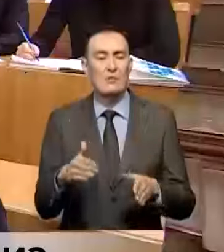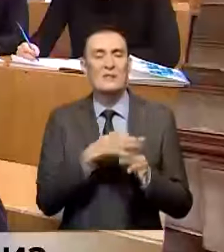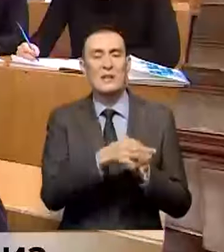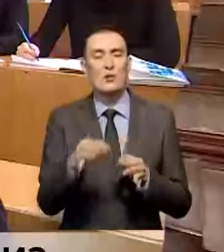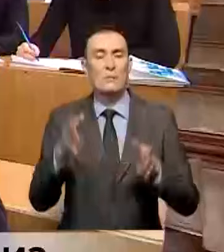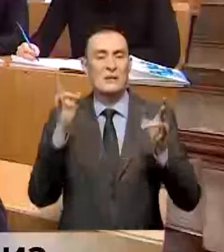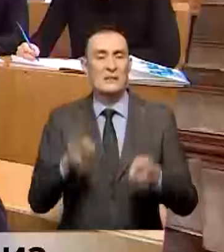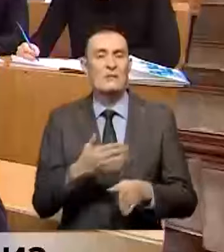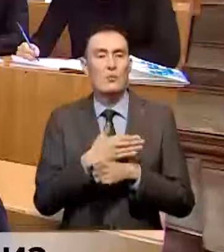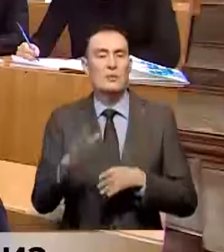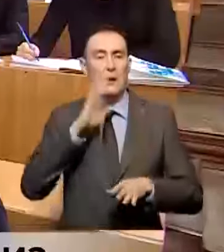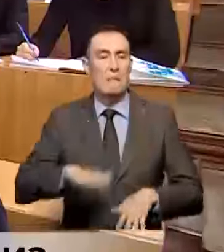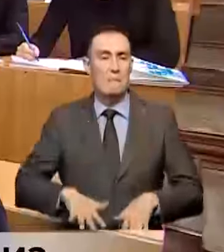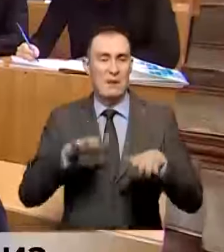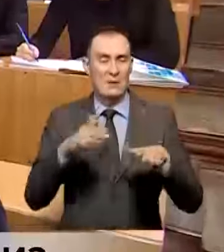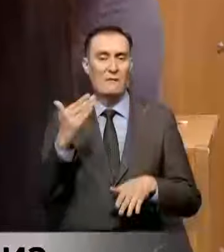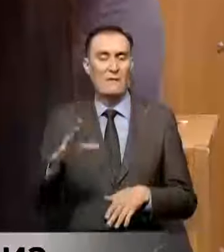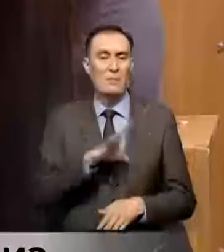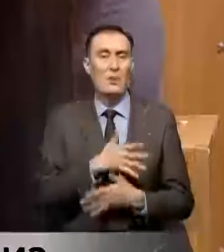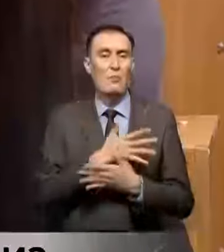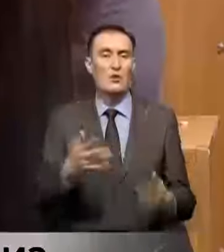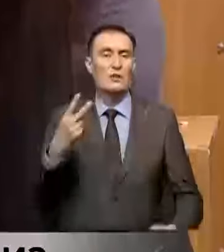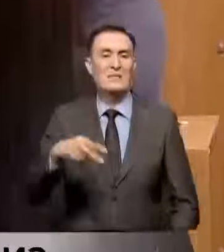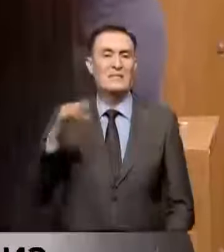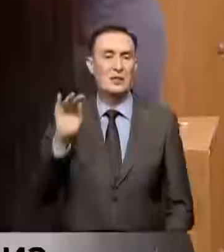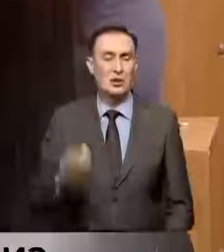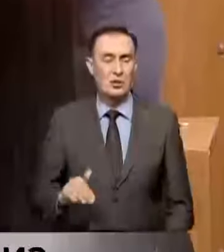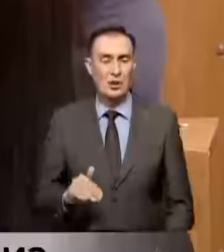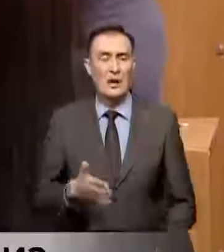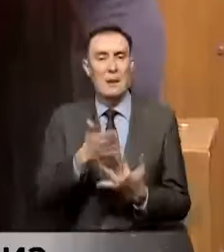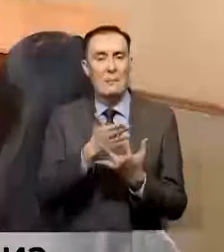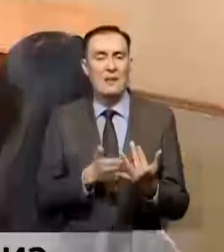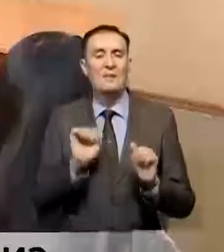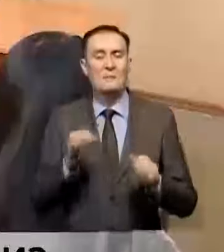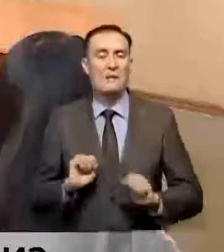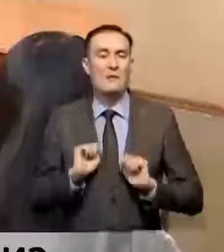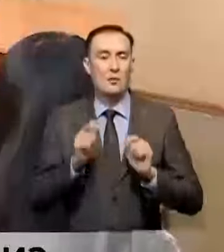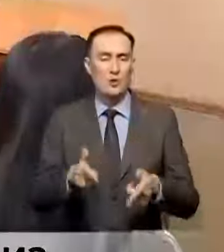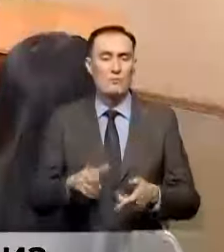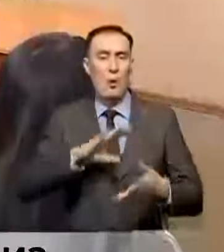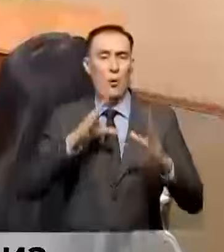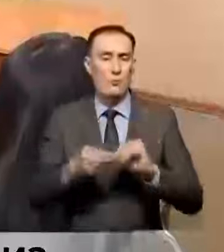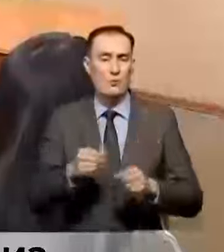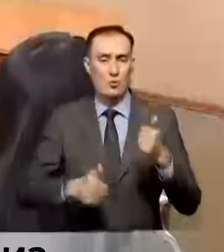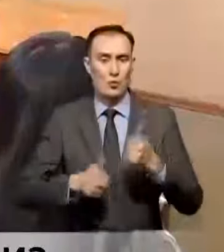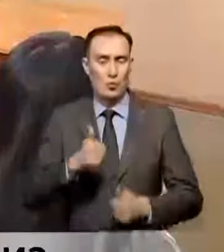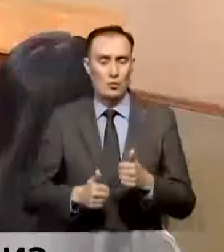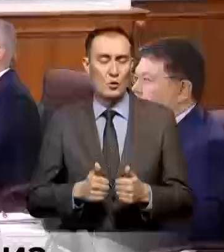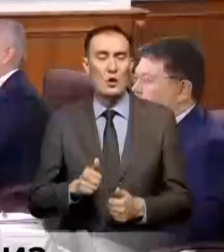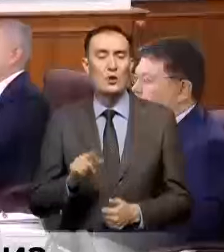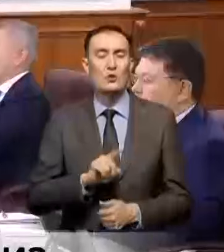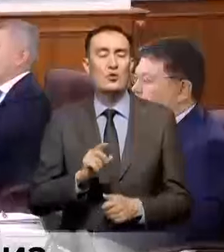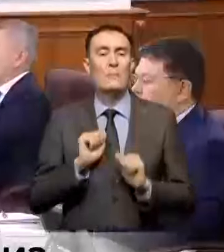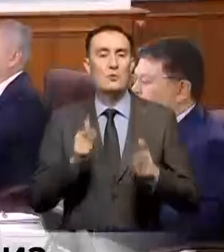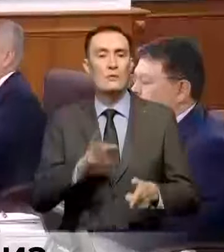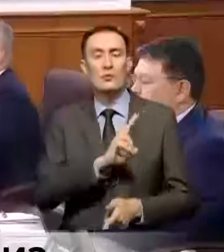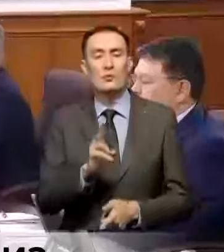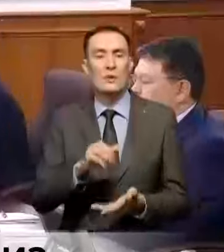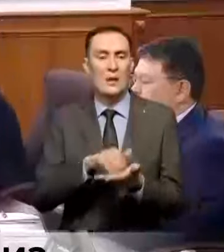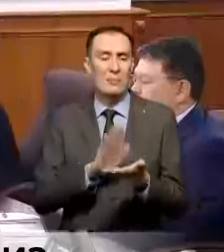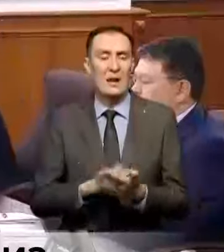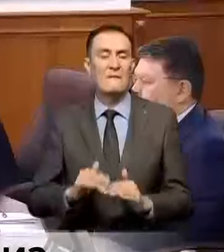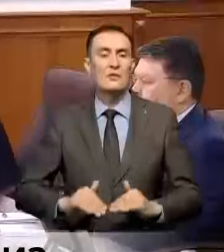регионов, пострадавших от паводков. Их оказалось больше 20 тысяч. Половина из них смогла пройти по общему конкурсу. Что касается абитуриентов, которые